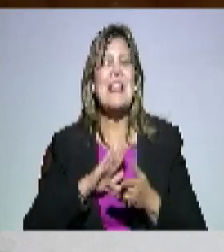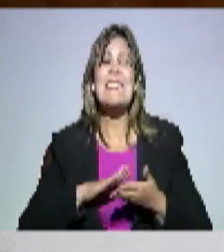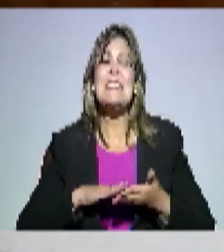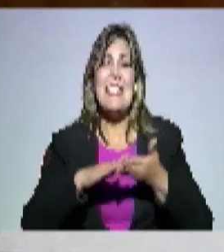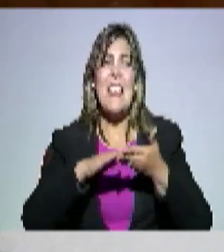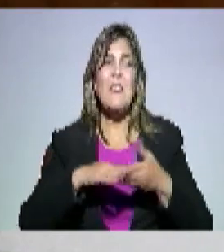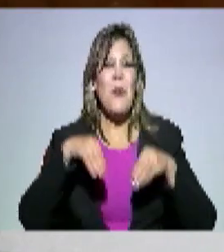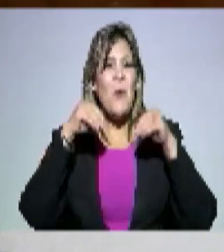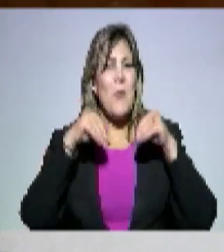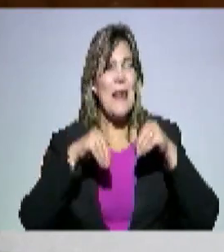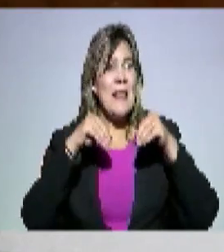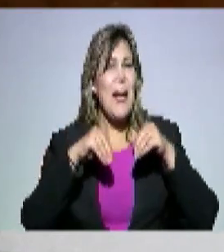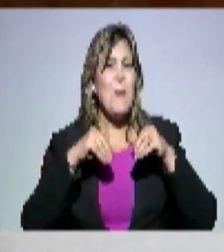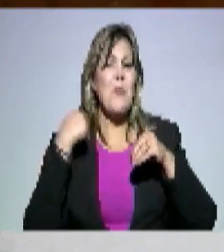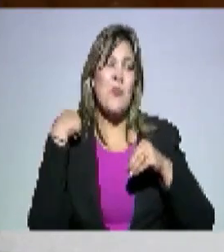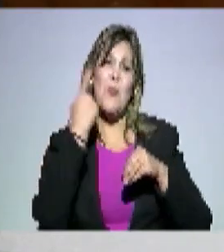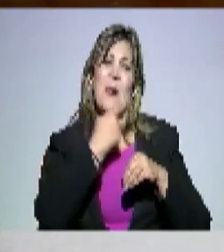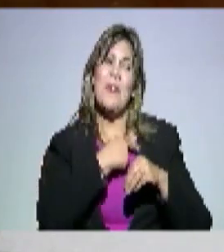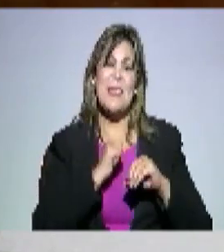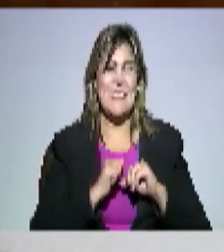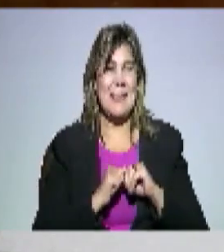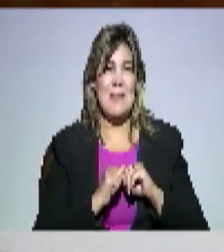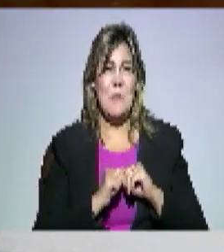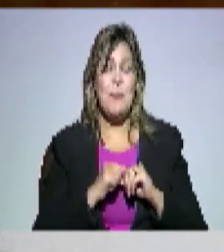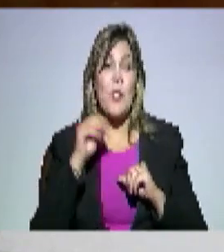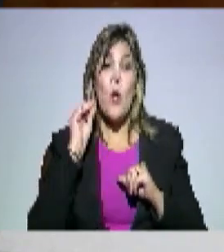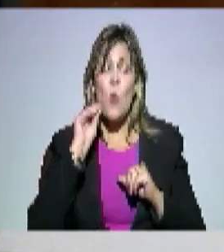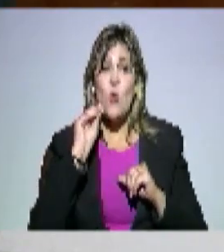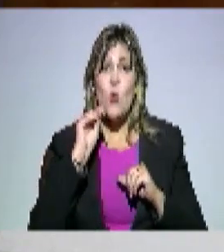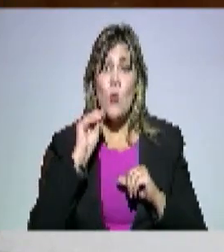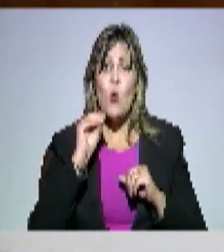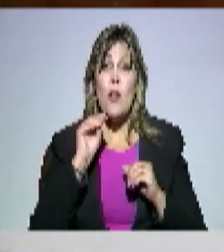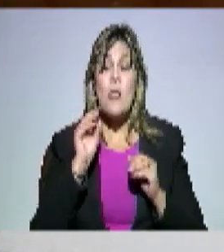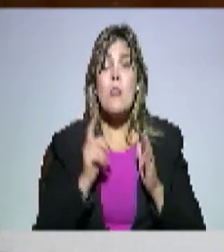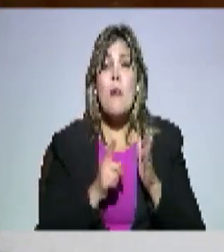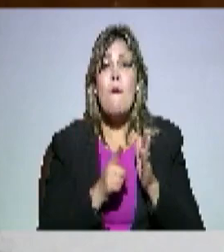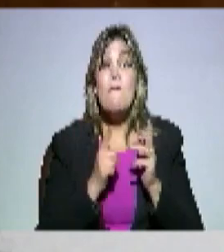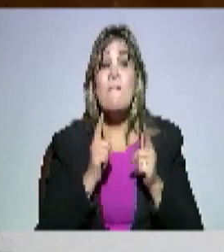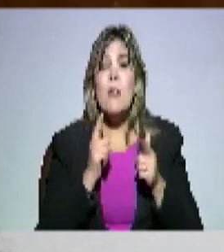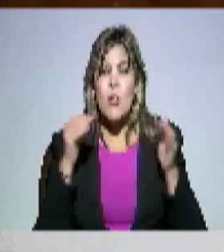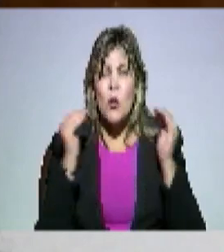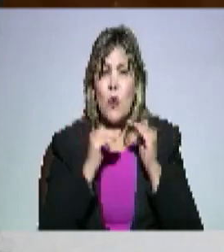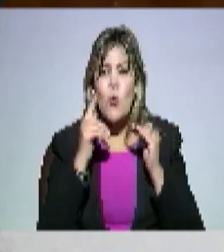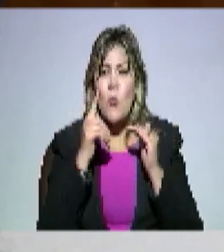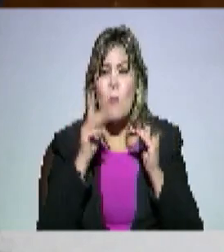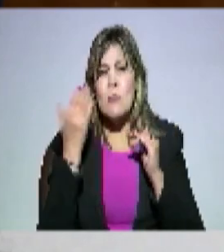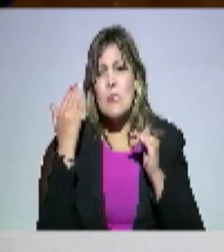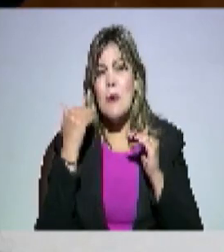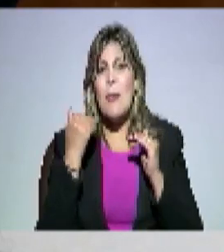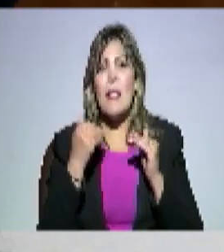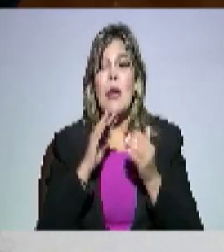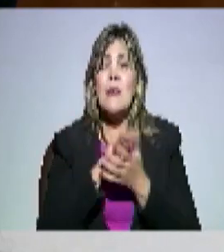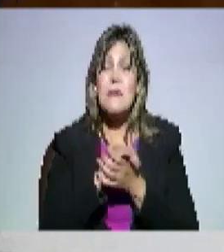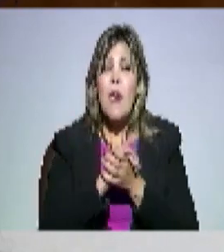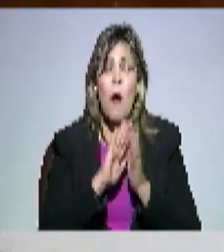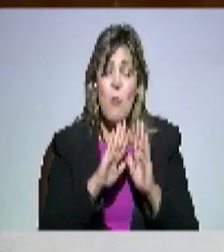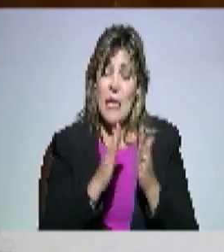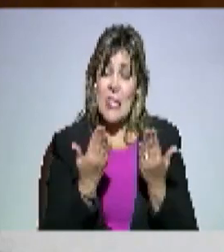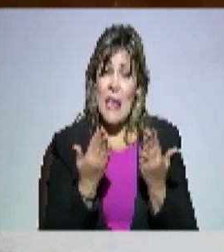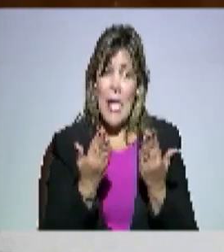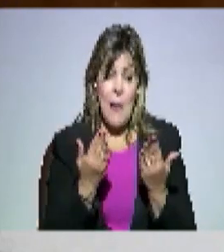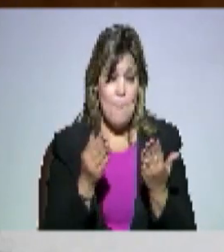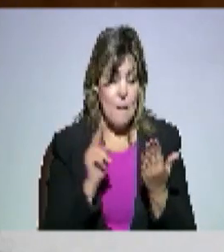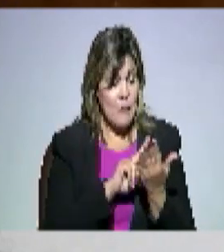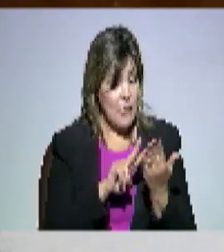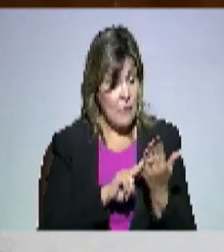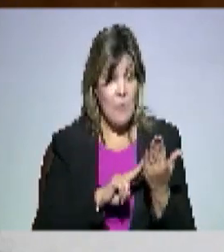قديس لكن هو يحكي كده من الحاجات اللي اثرت فيه ان في يوم من الايام واحد من اصحابه كده جاب له كتاب سيره